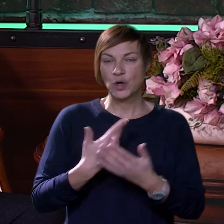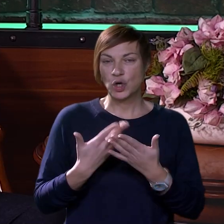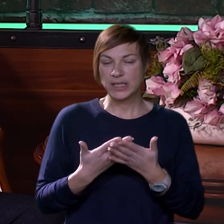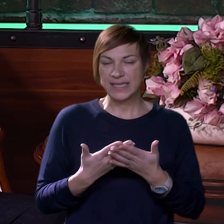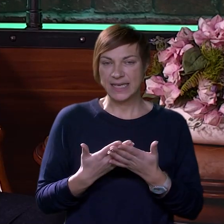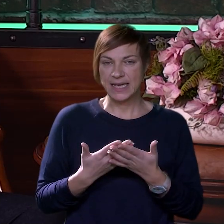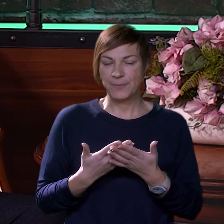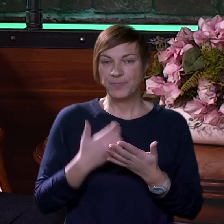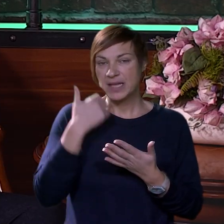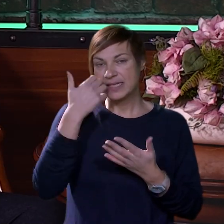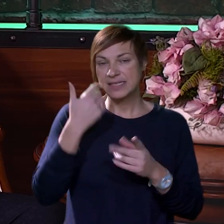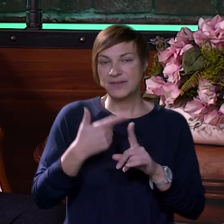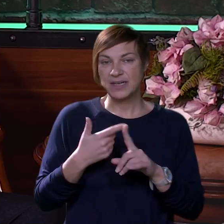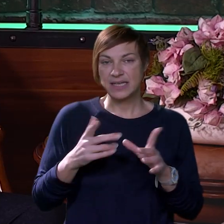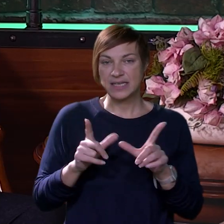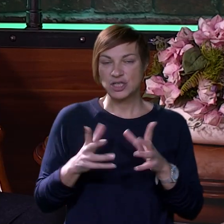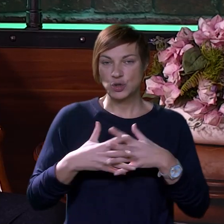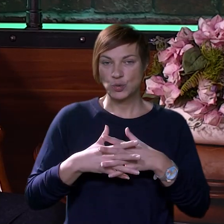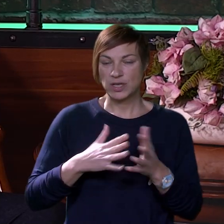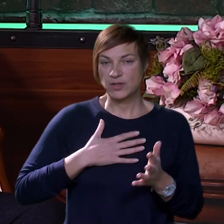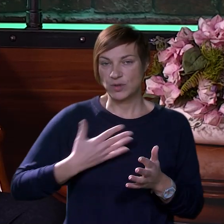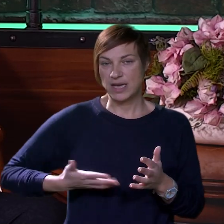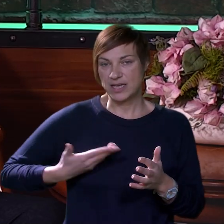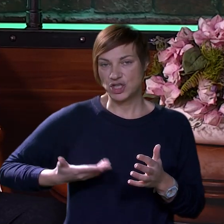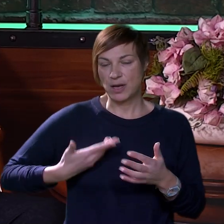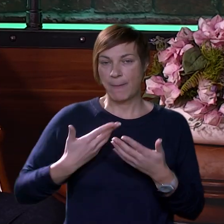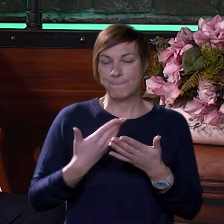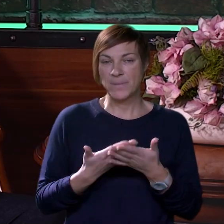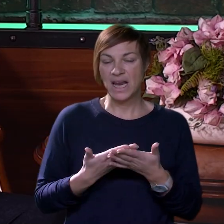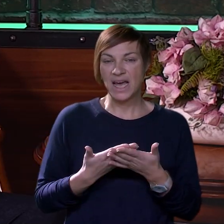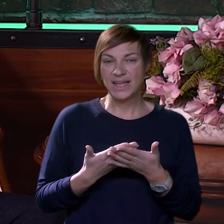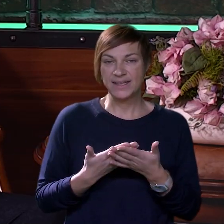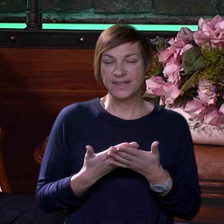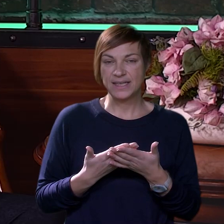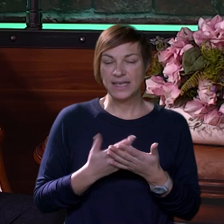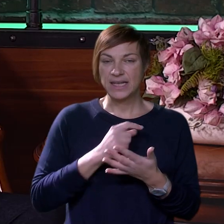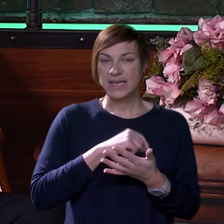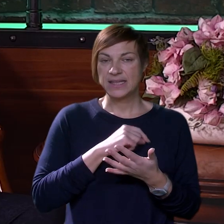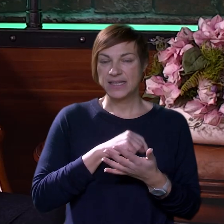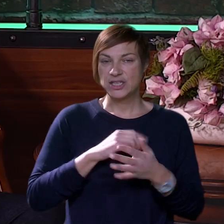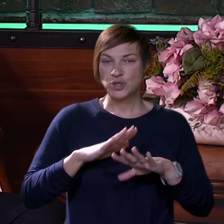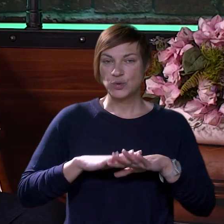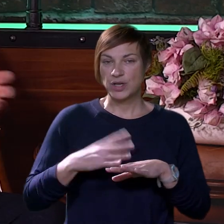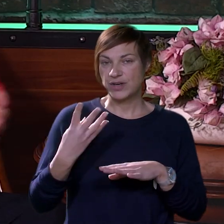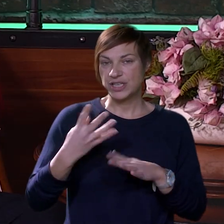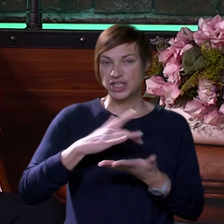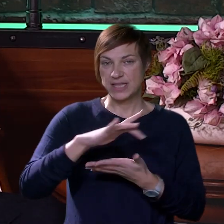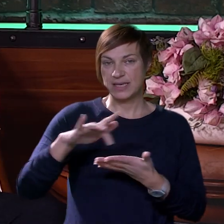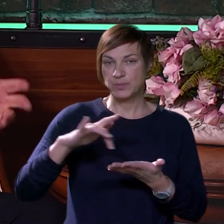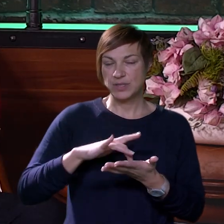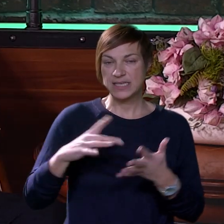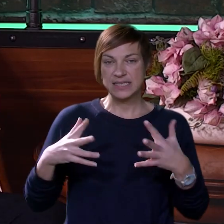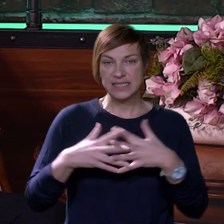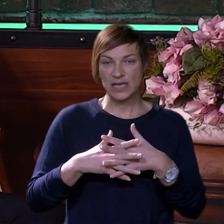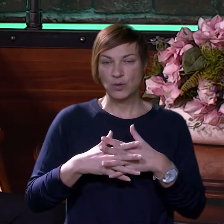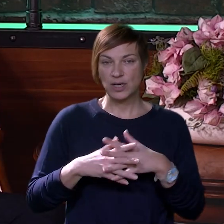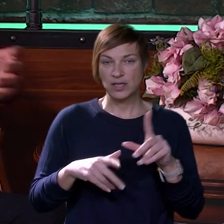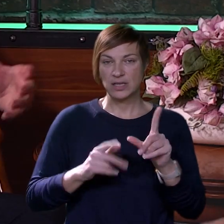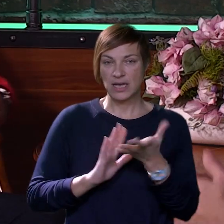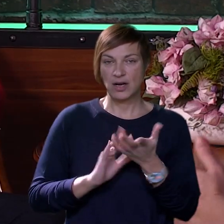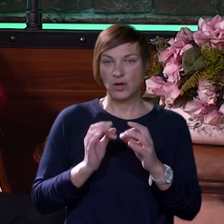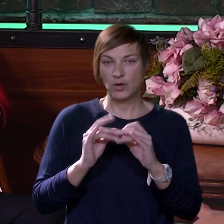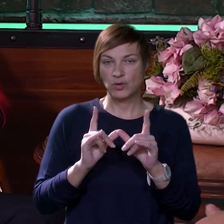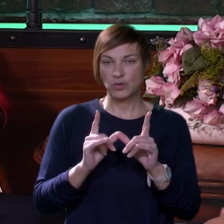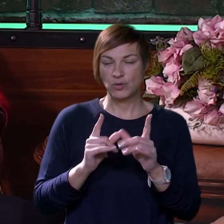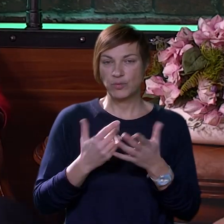8 godina. To je Crveni križ u gradu gdje naši mladi, znači naši mladi dežuraju na ove 4 pozicije u gradu, već to i na